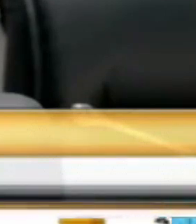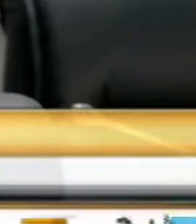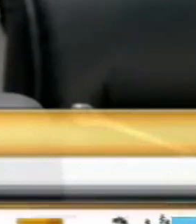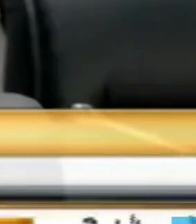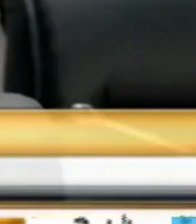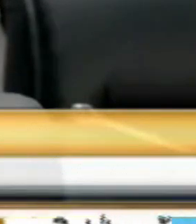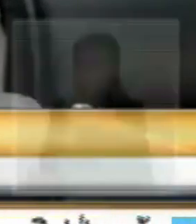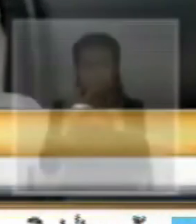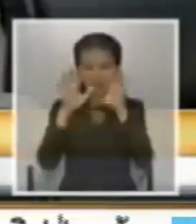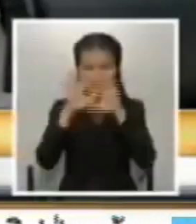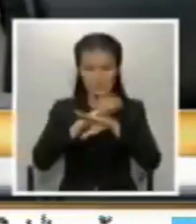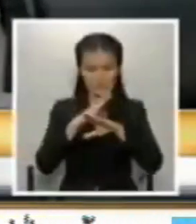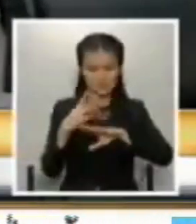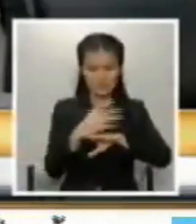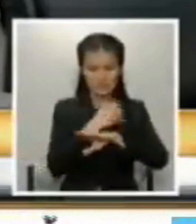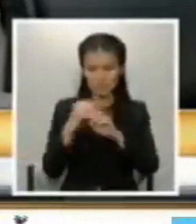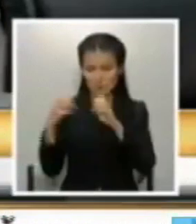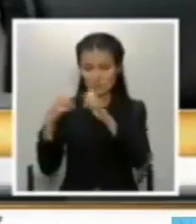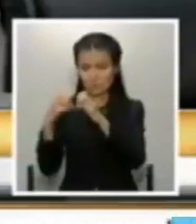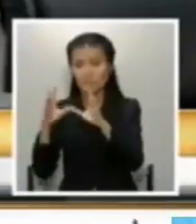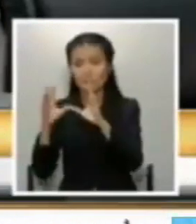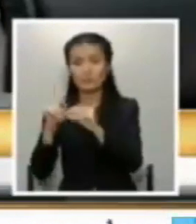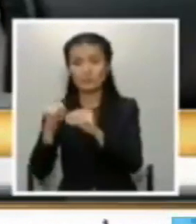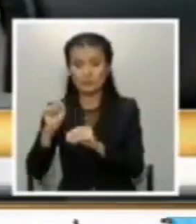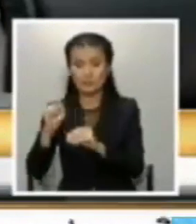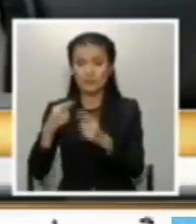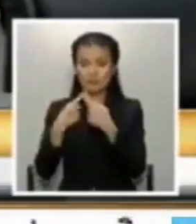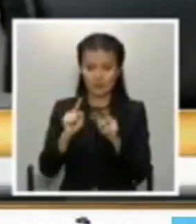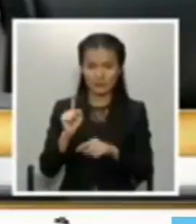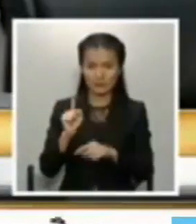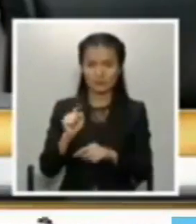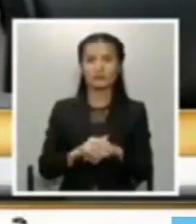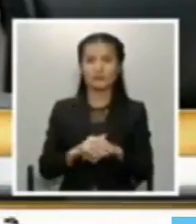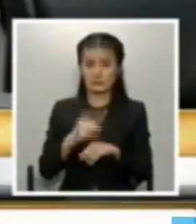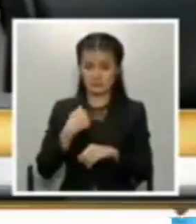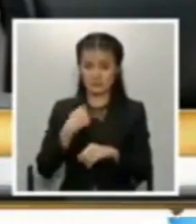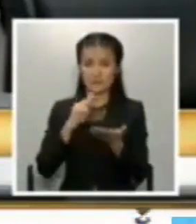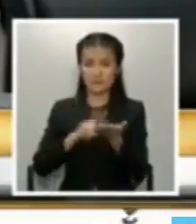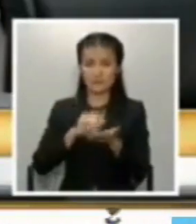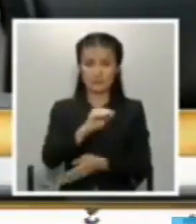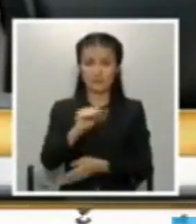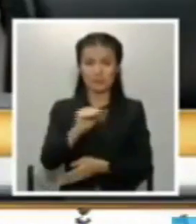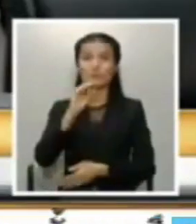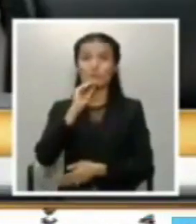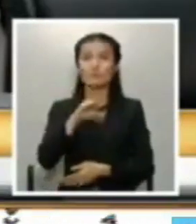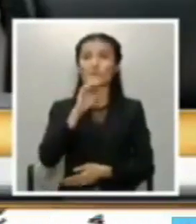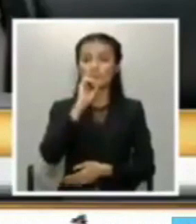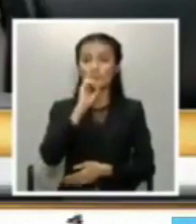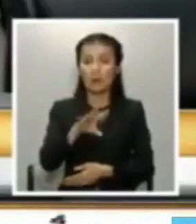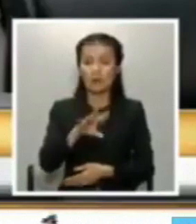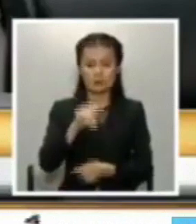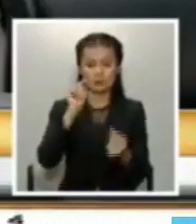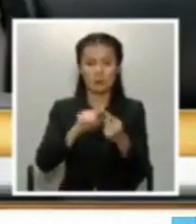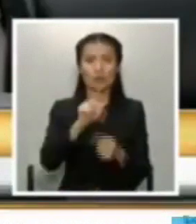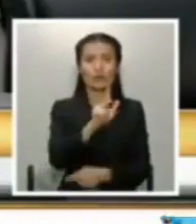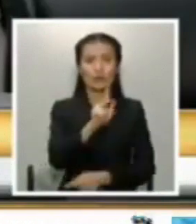การเมืองเข้าไปยุ่งเกี่ยวแต่ในขณะเดียวกันหนังสือที่บริษัทนั้นได้ทำหนังสือแจ้งต่อตลาดหลักทรัพย์นะครับไม่ได้ระบุเรื่